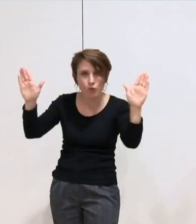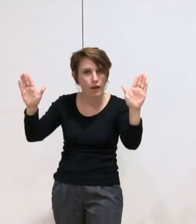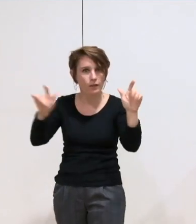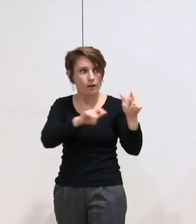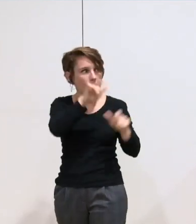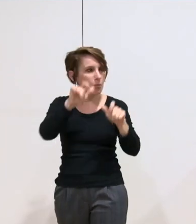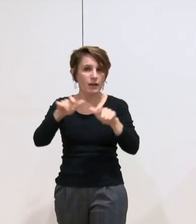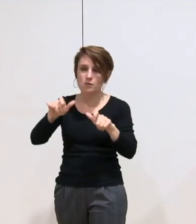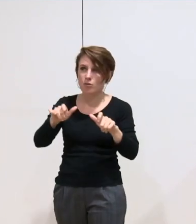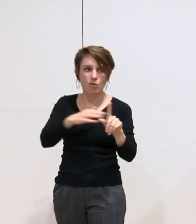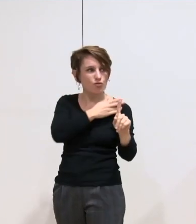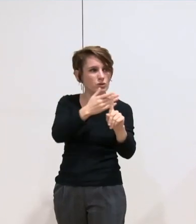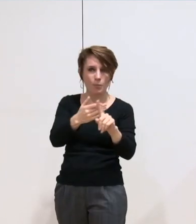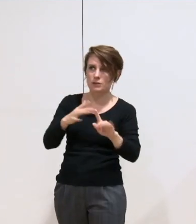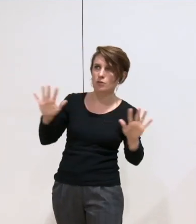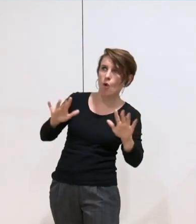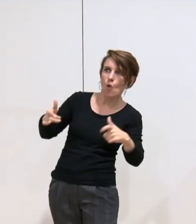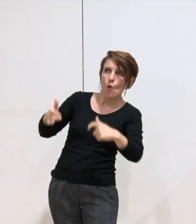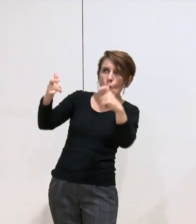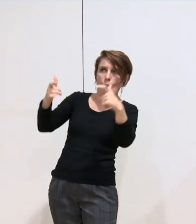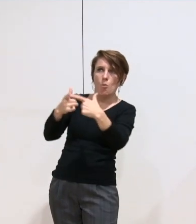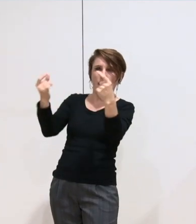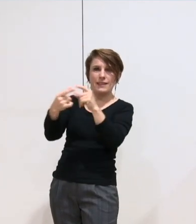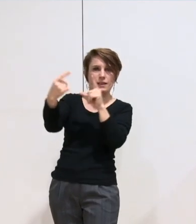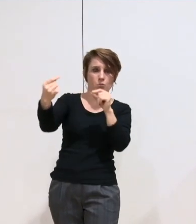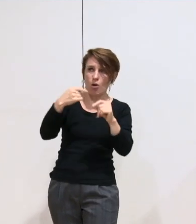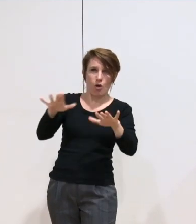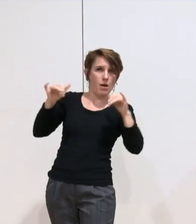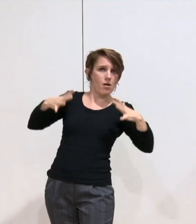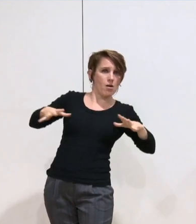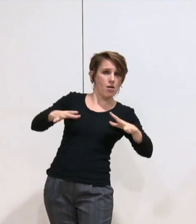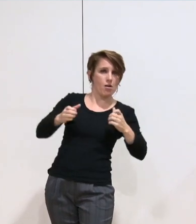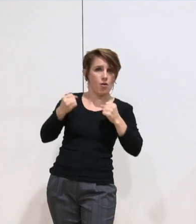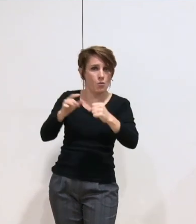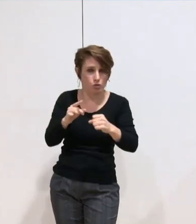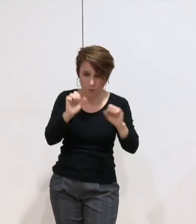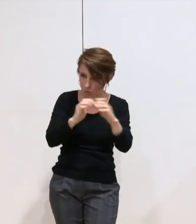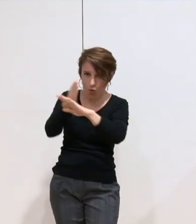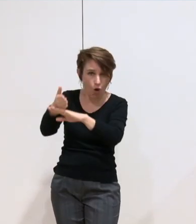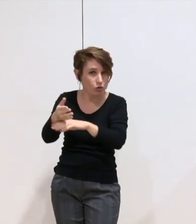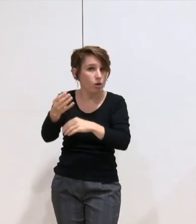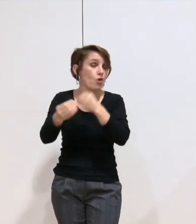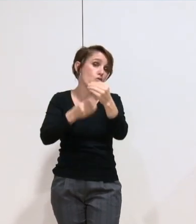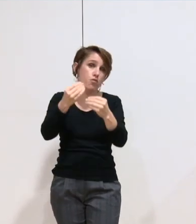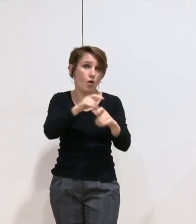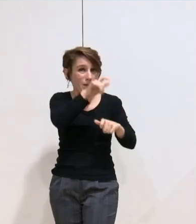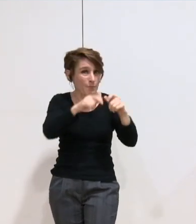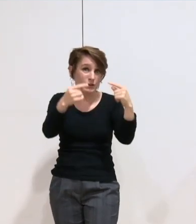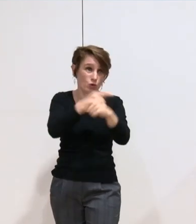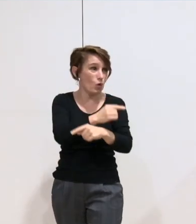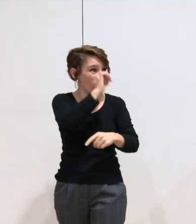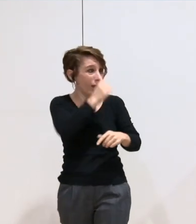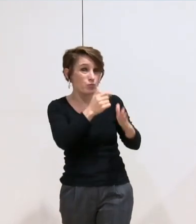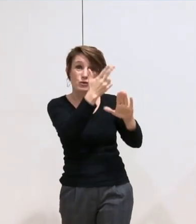alors qu'ils n'osaient pas franchir les portes de l'ancien musée de peinture. Pourquoi pas? On peut toujours tenter ce genre de choses. Nous aurons besoin